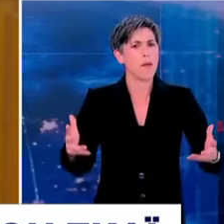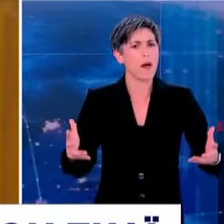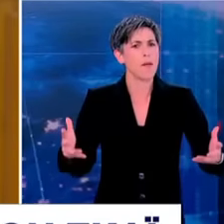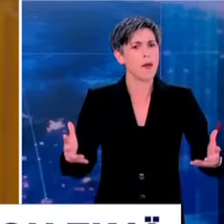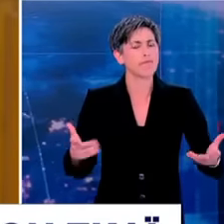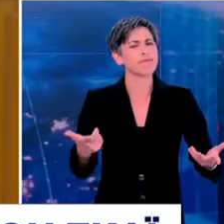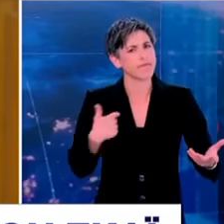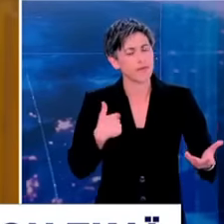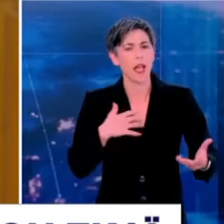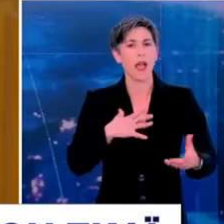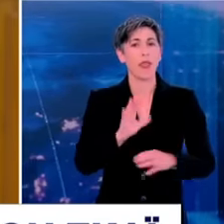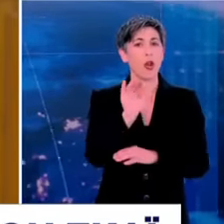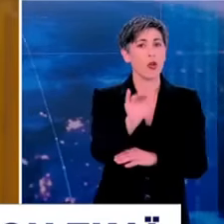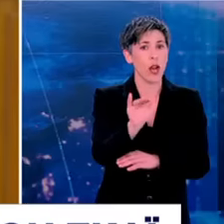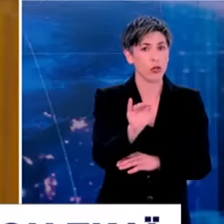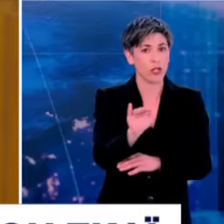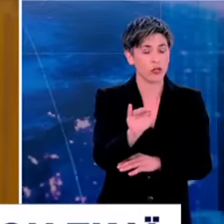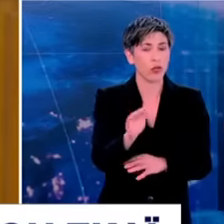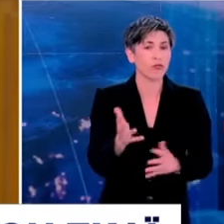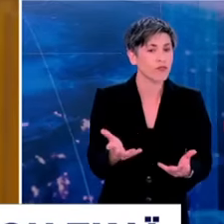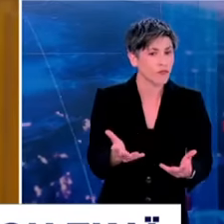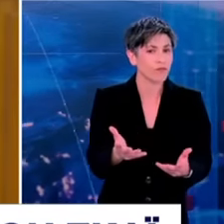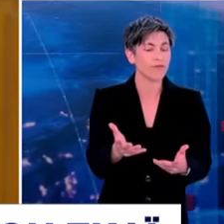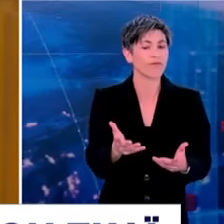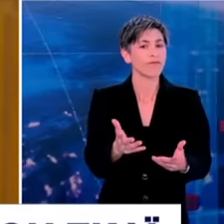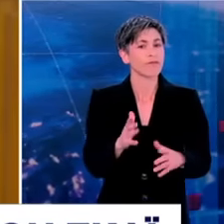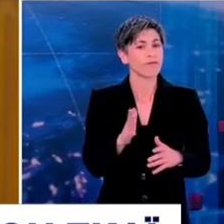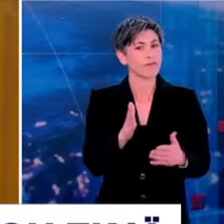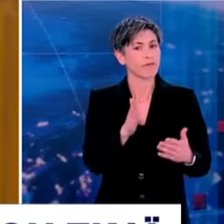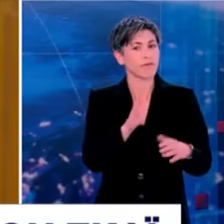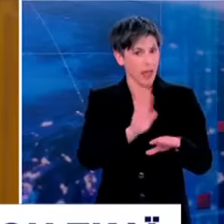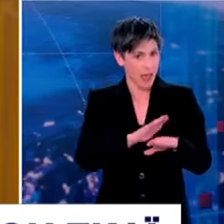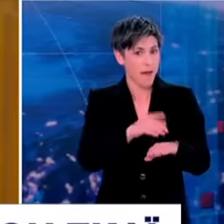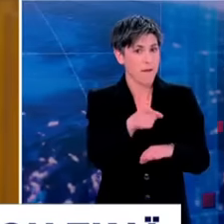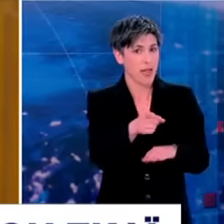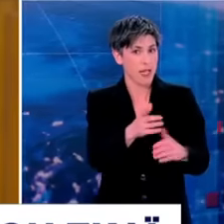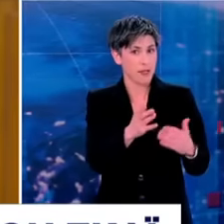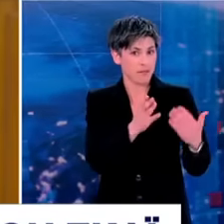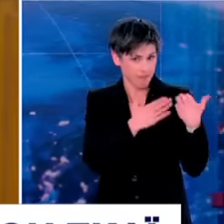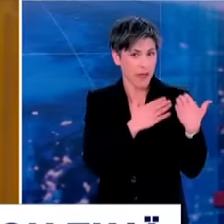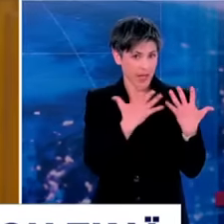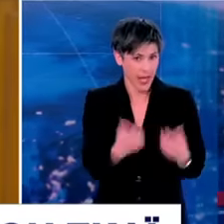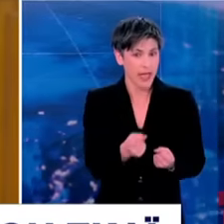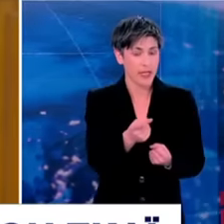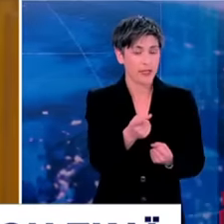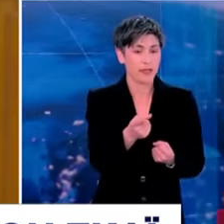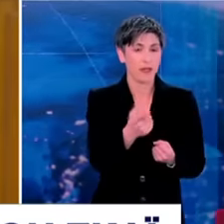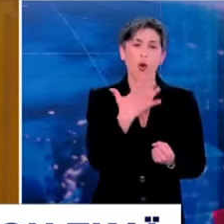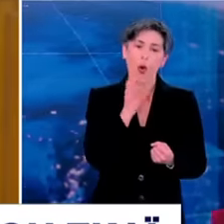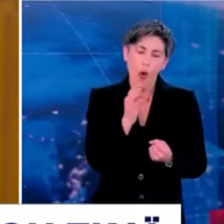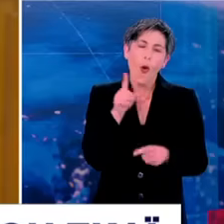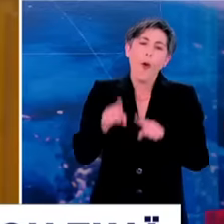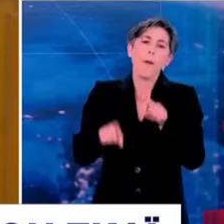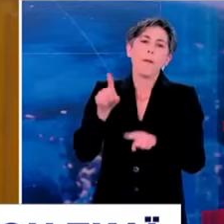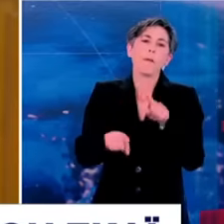σε ποιο βαθμό πιστεύετε ότι έχετε κι εσείς ευθύνη γι' αυτό, δεδομένου ότι, όπως λένε κάποιοι